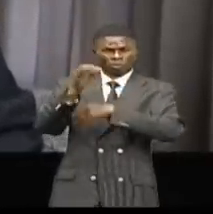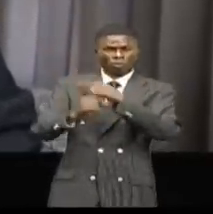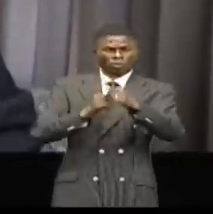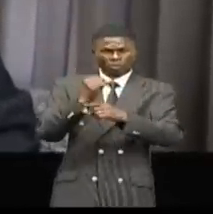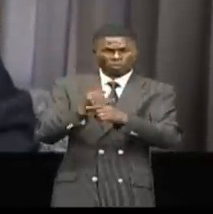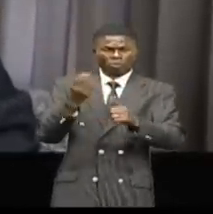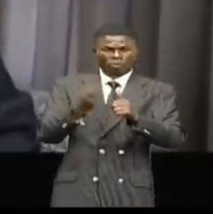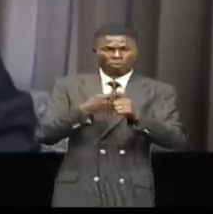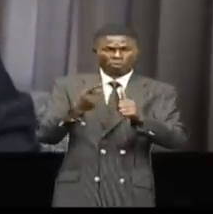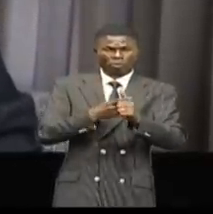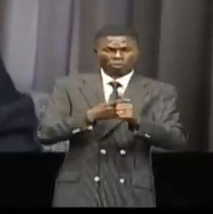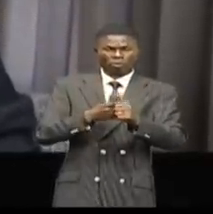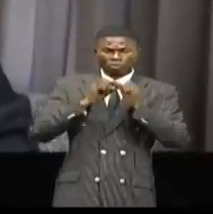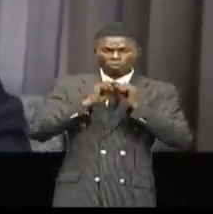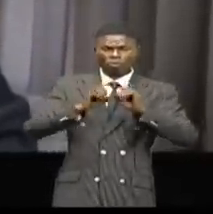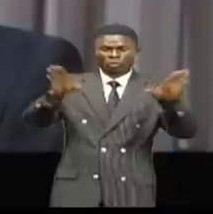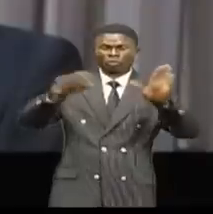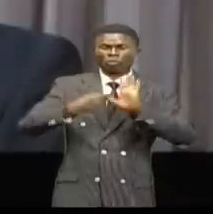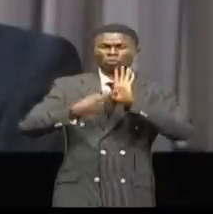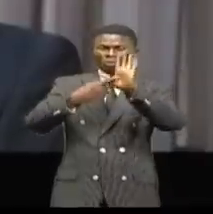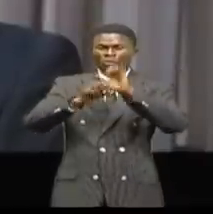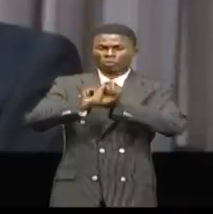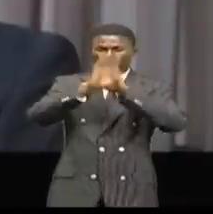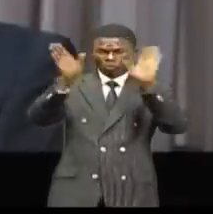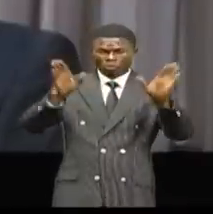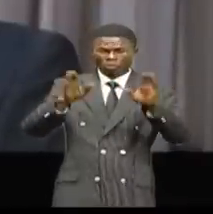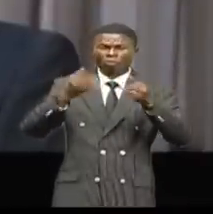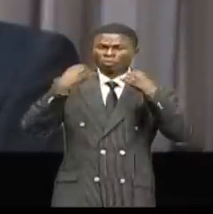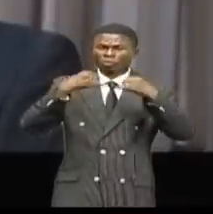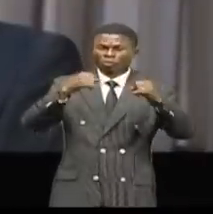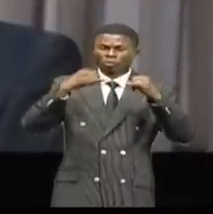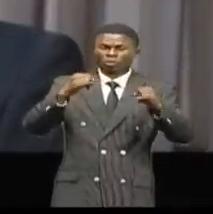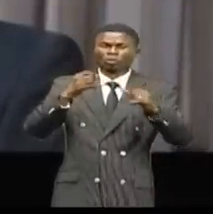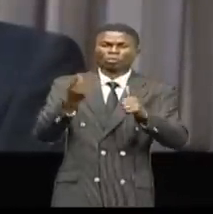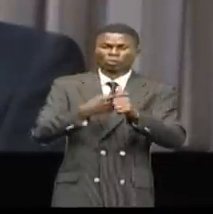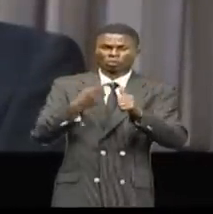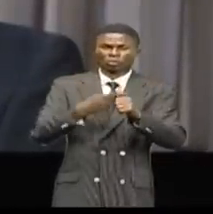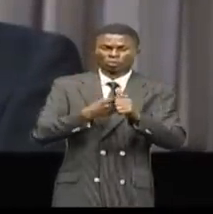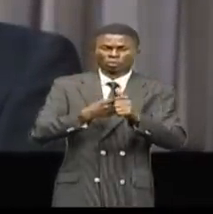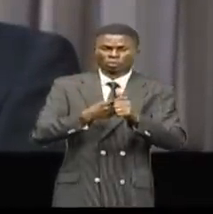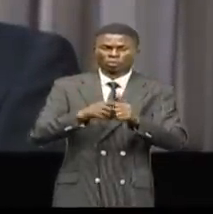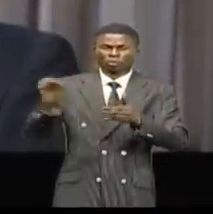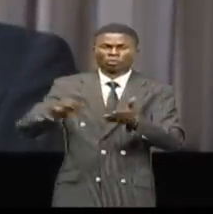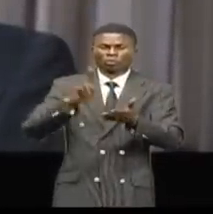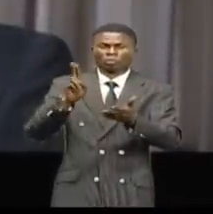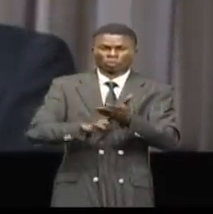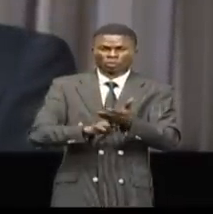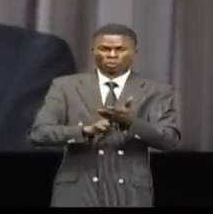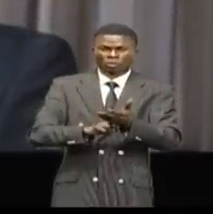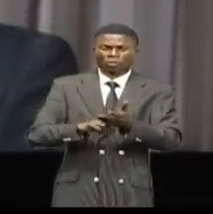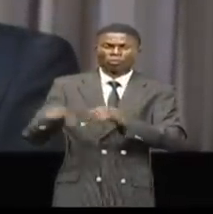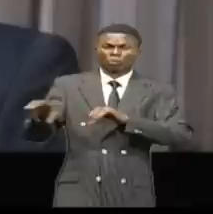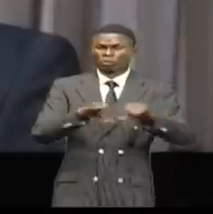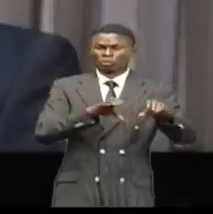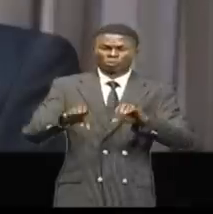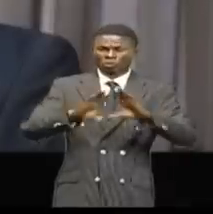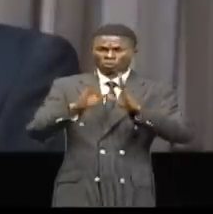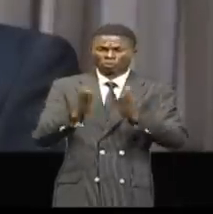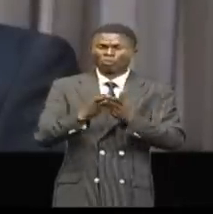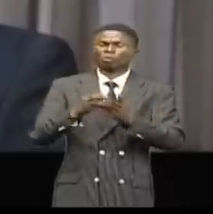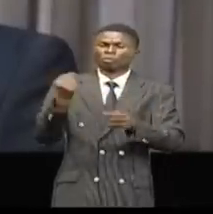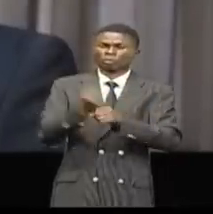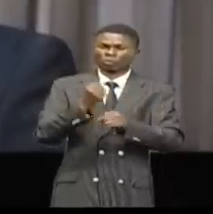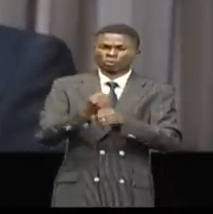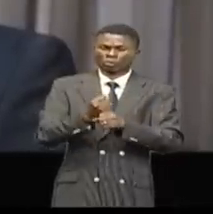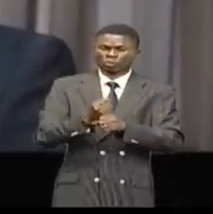savoir la diffusion ouverte et accessible des informations notamment sur la fiscalité, les actifs, les actions,